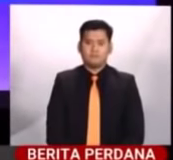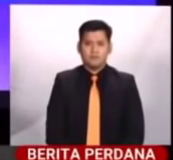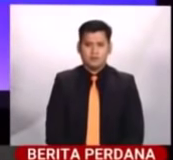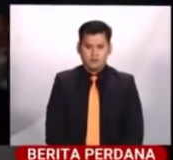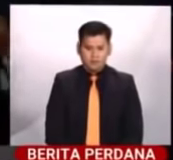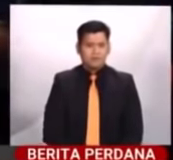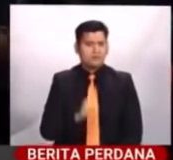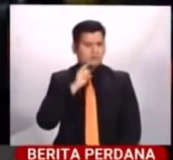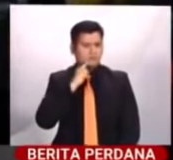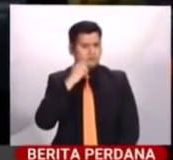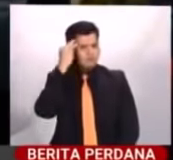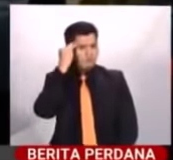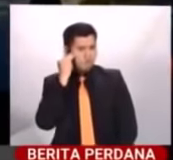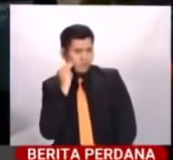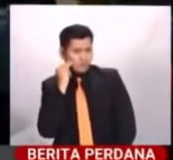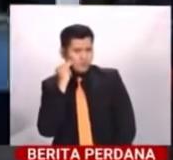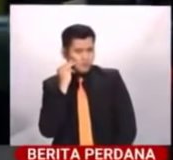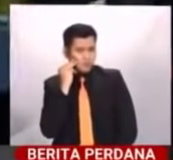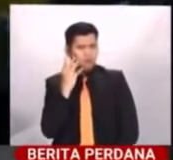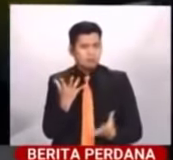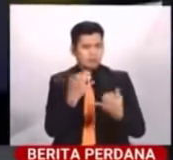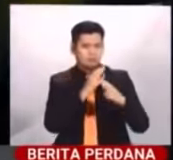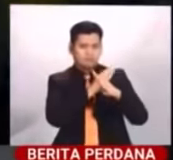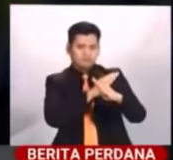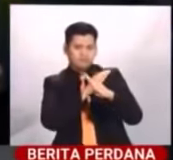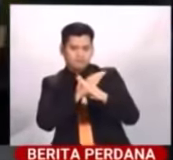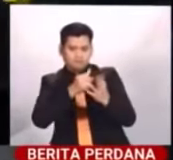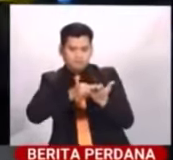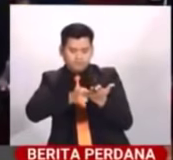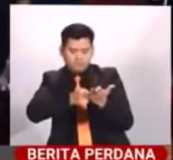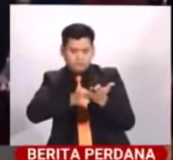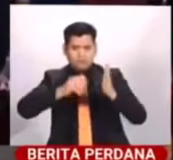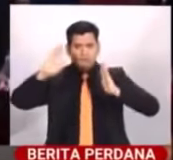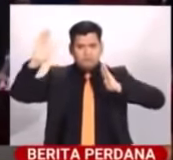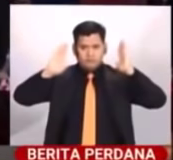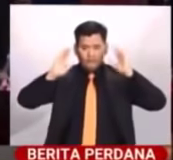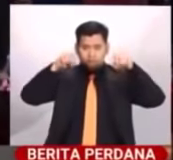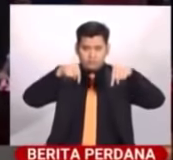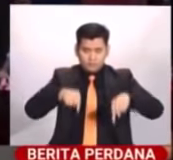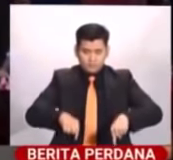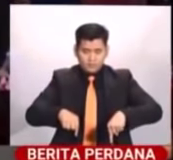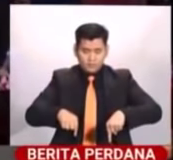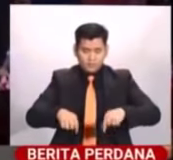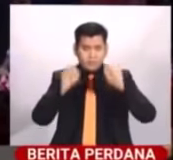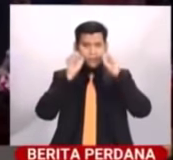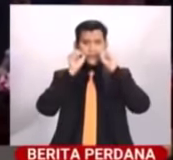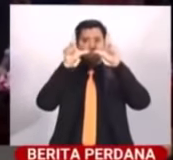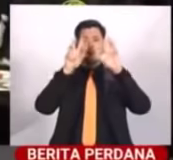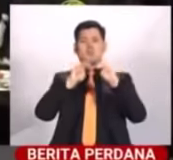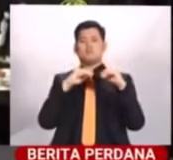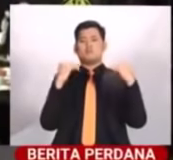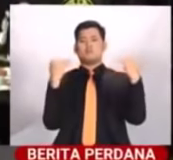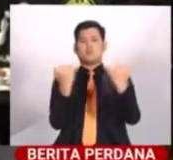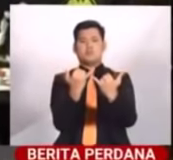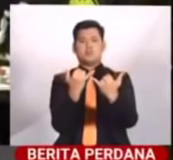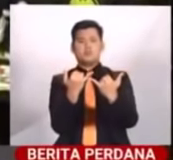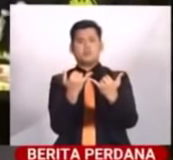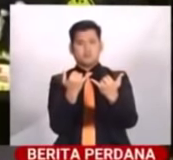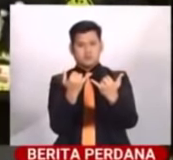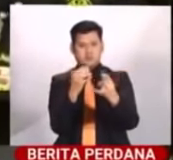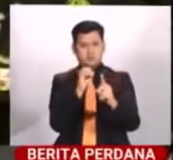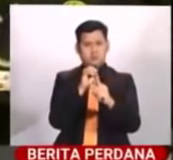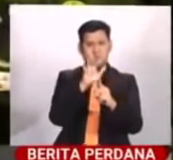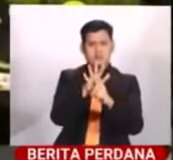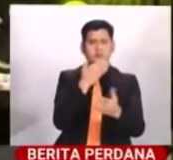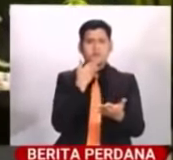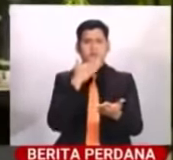Tegas Perdana Menteri, kuasa sebenar membanteras masalah dadah di negara ini adalah kesedaran masyarakat mengenai kesan buruk sekiranya terlibat